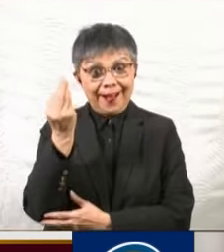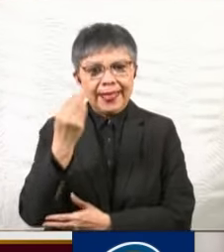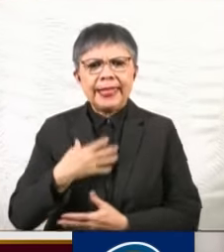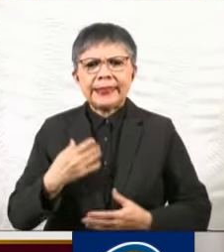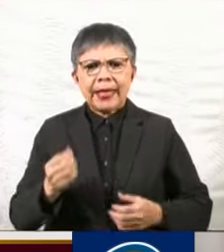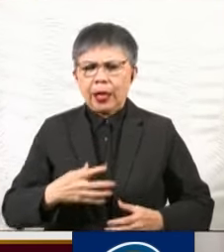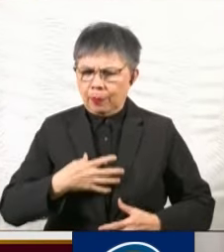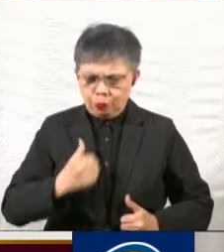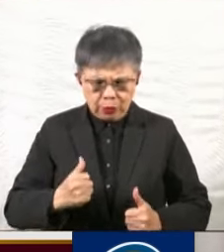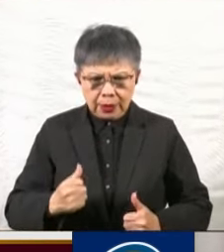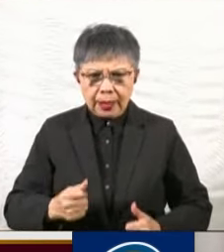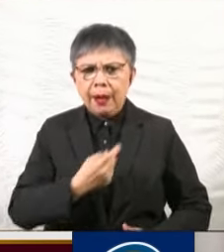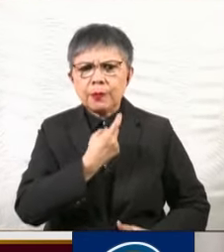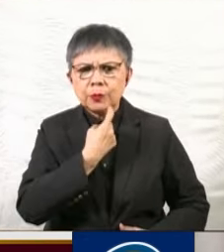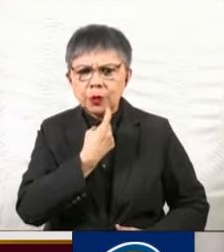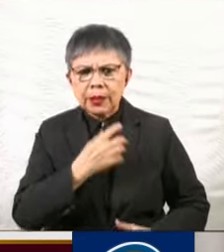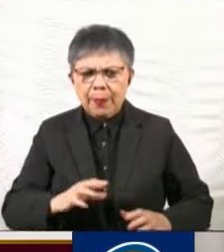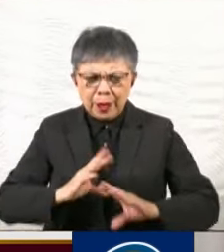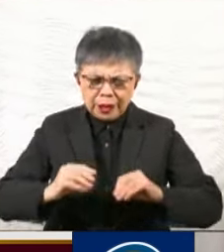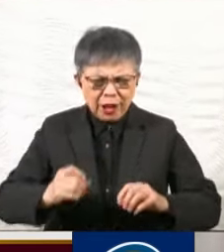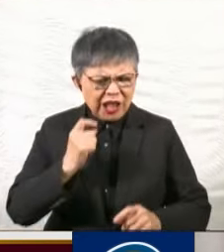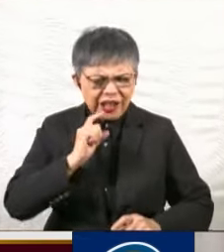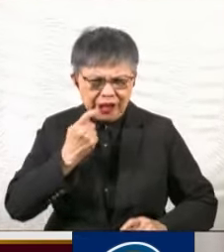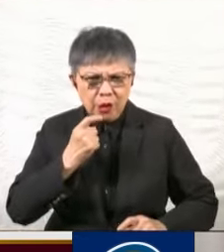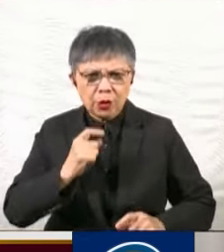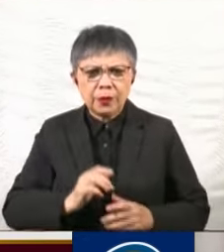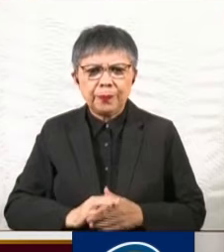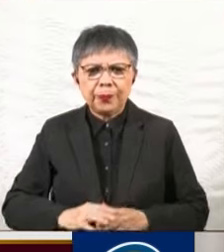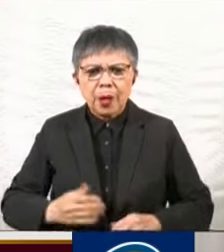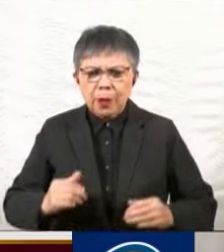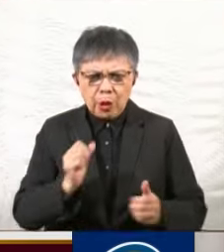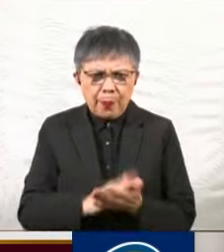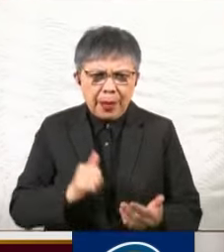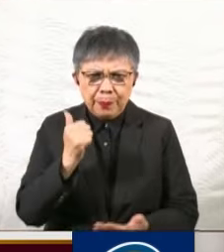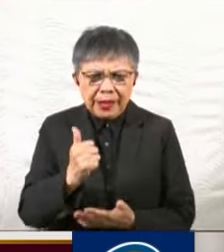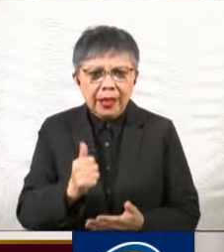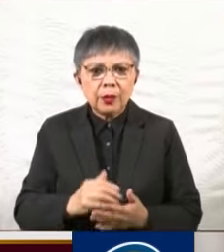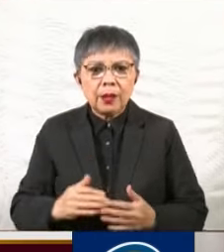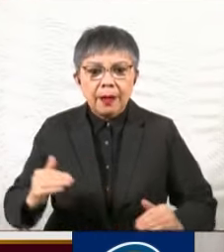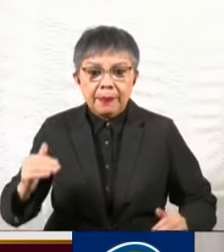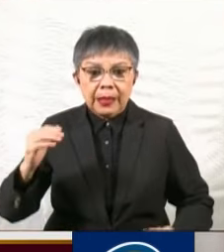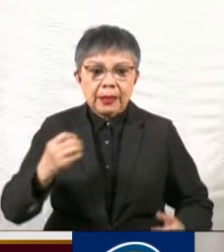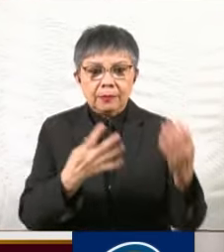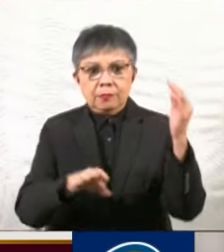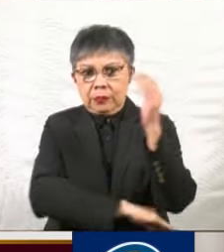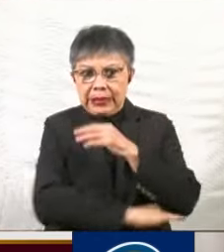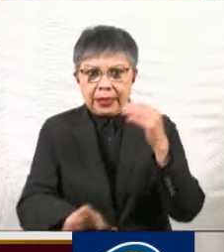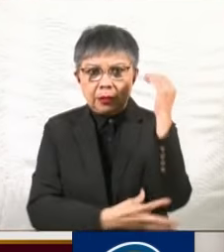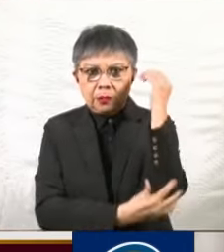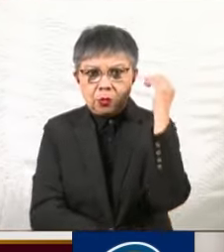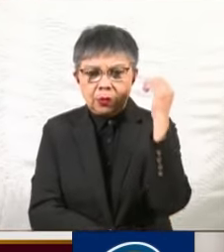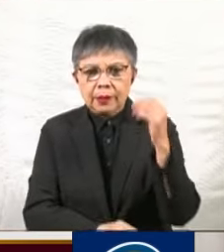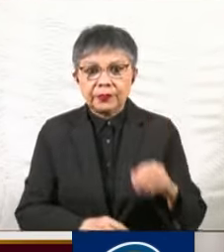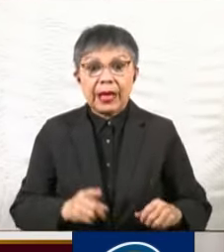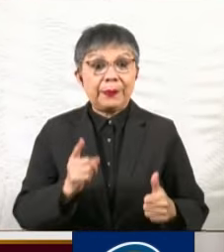maka saya dengan bangdul akan bekerja dengan sungguh-sungguh paling utama dan terutama mengentaskan kemiskinan untuk